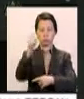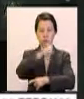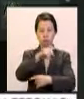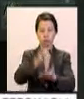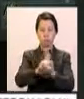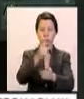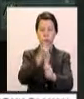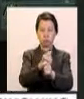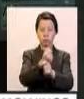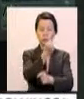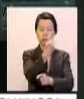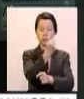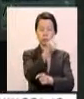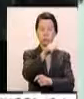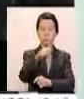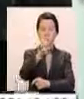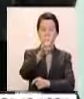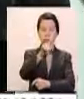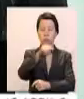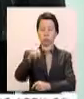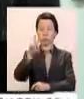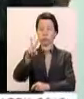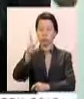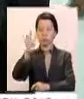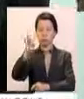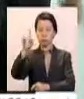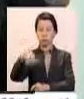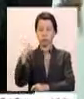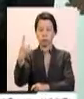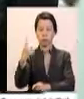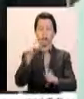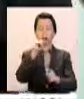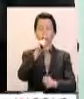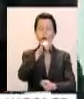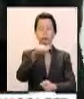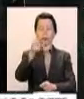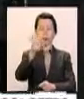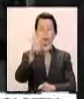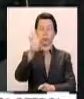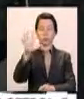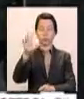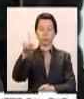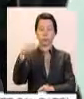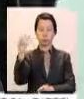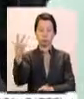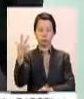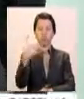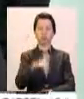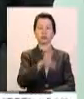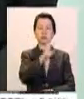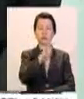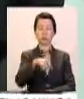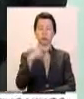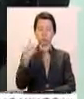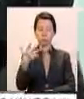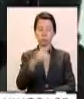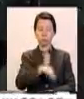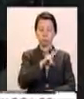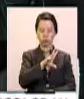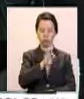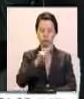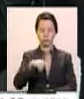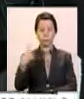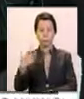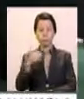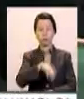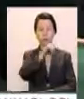11 Februari hingga 28 Februari, 1, 4 dan 5 Mac, 19 Mac hingga 29 Mac dan 1